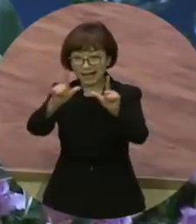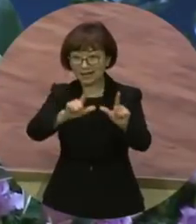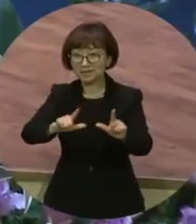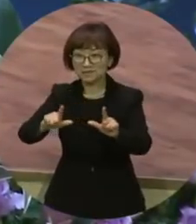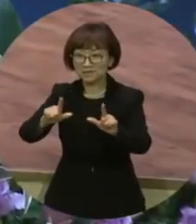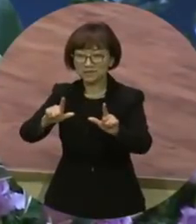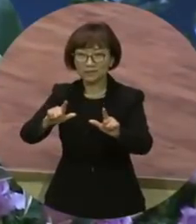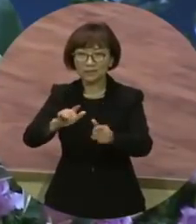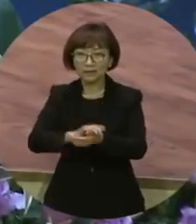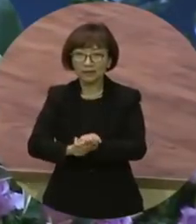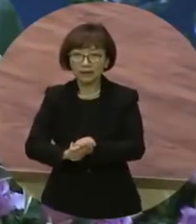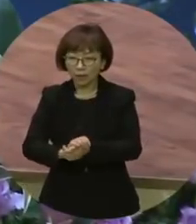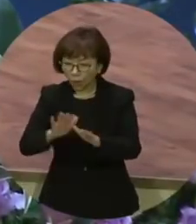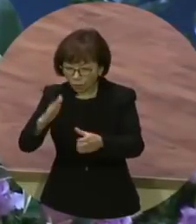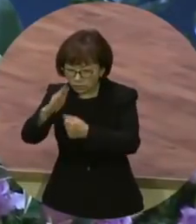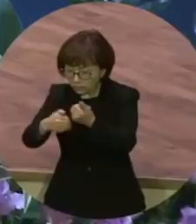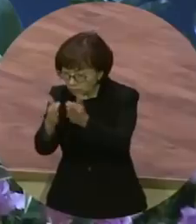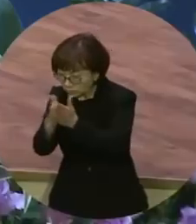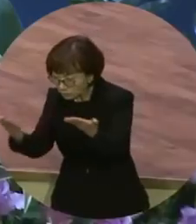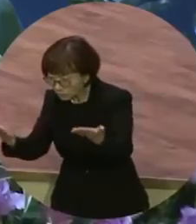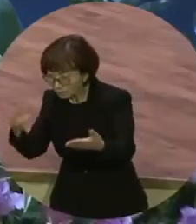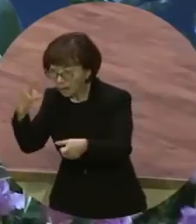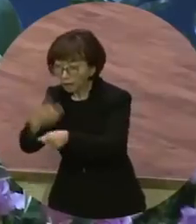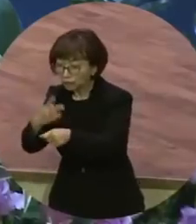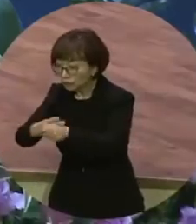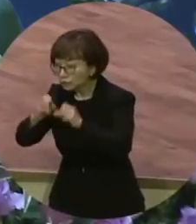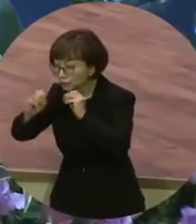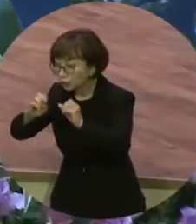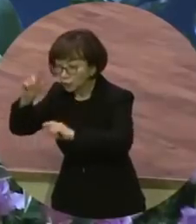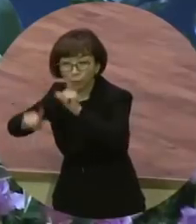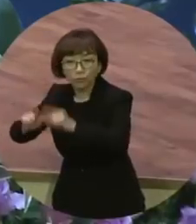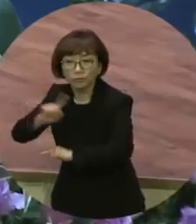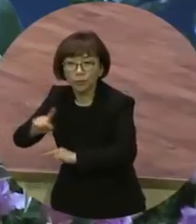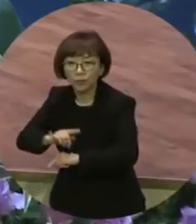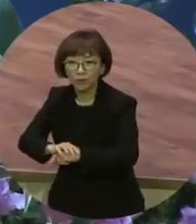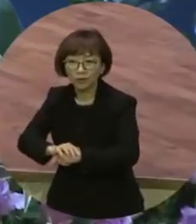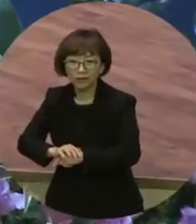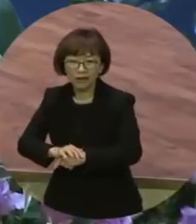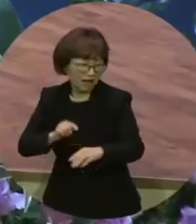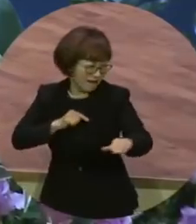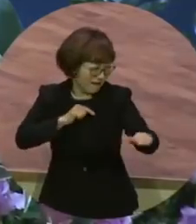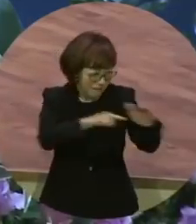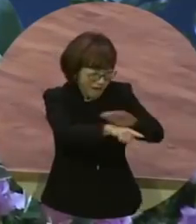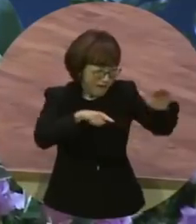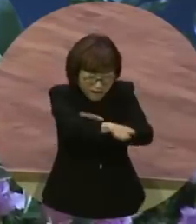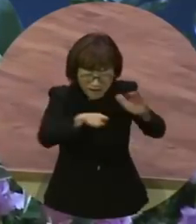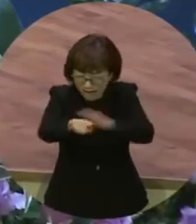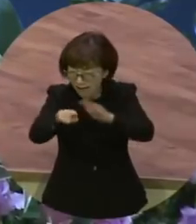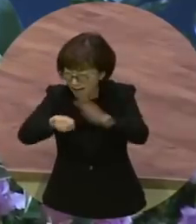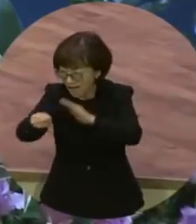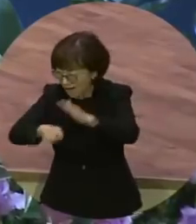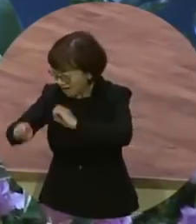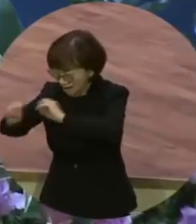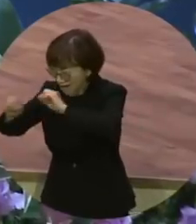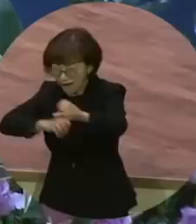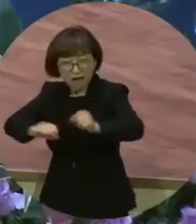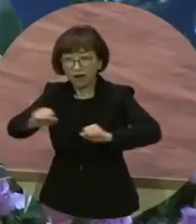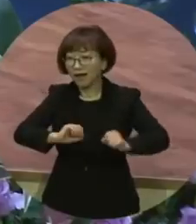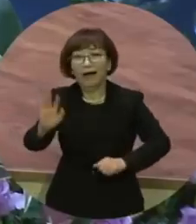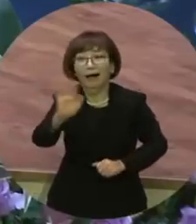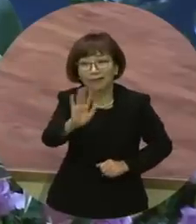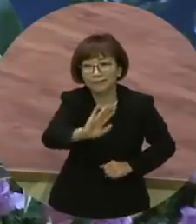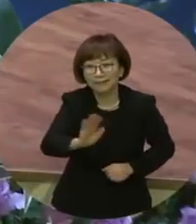성경을 보니까 바울이 미친 듯이 돌아다닌 게 아니었어요. 자기 시달리는 문제 해결하려고 영접시키려고 막 부르키고 돌아다닌 게 아니에요. 바울은